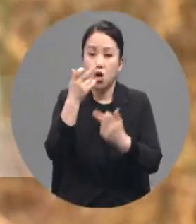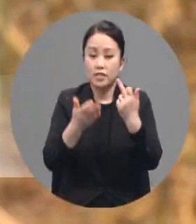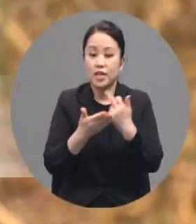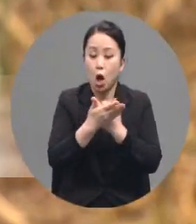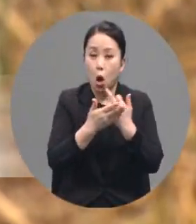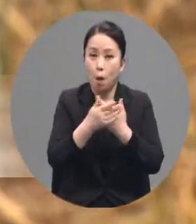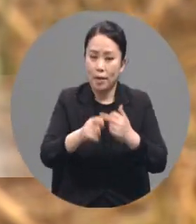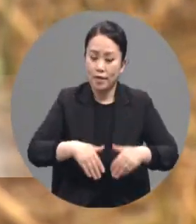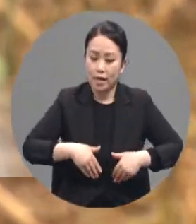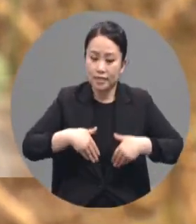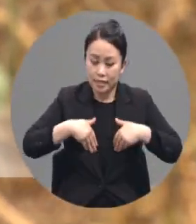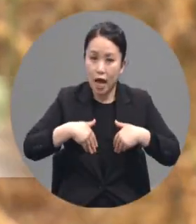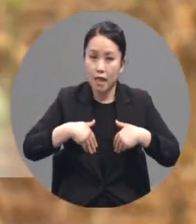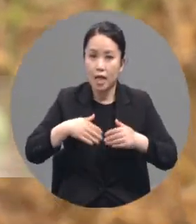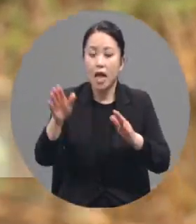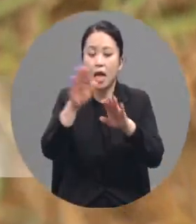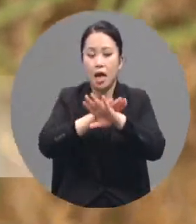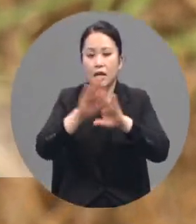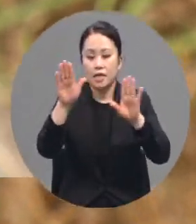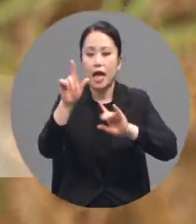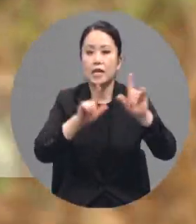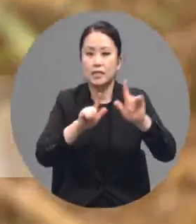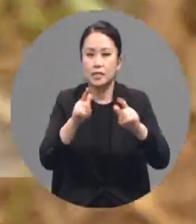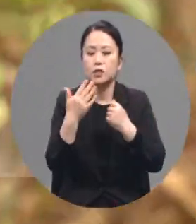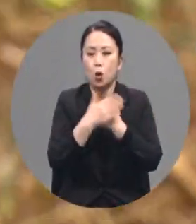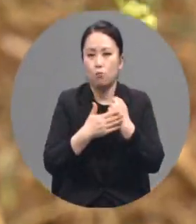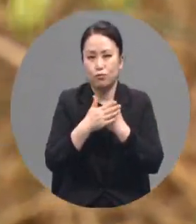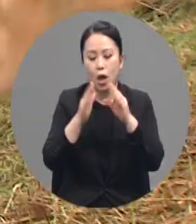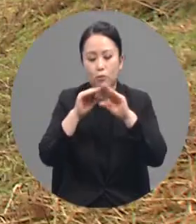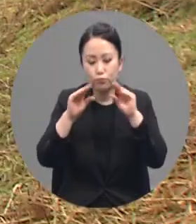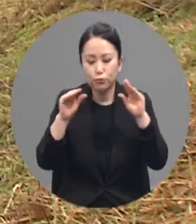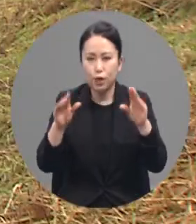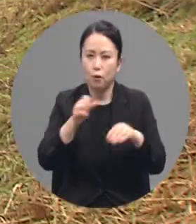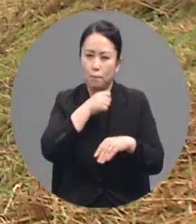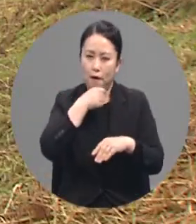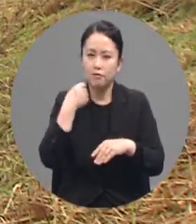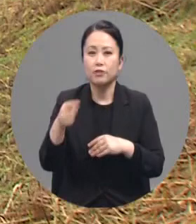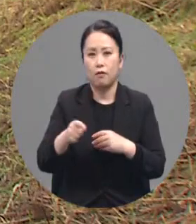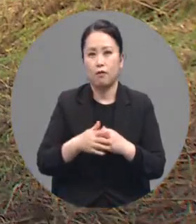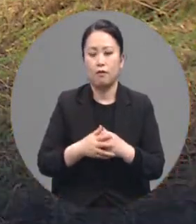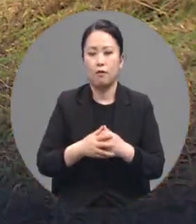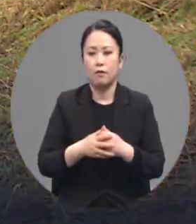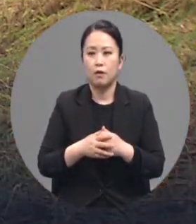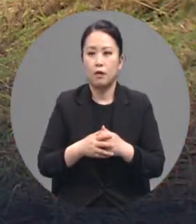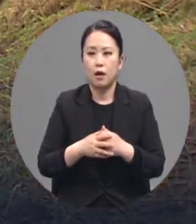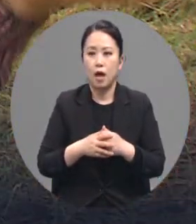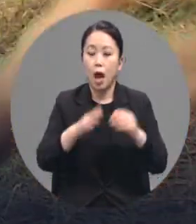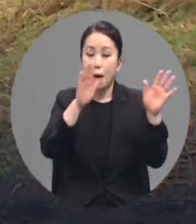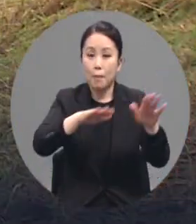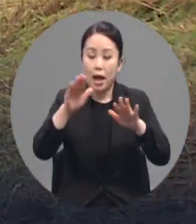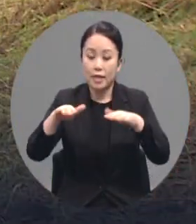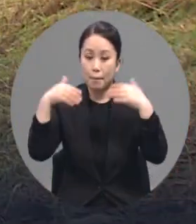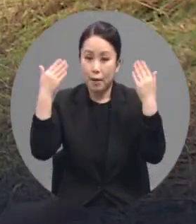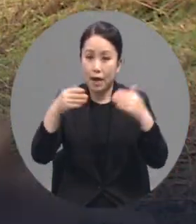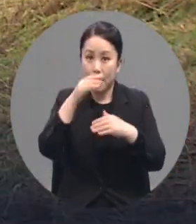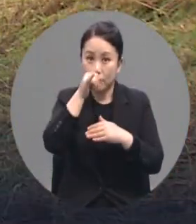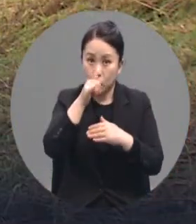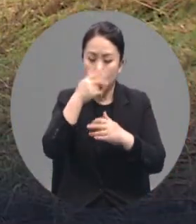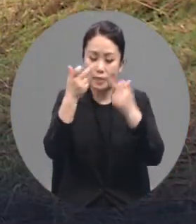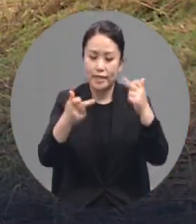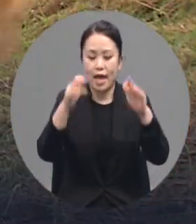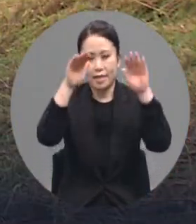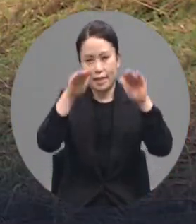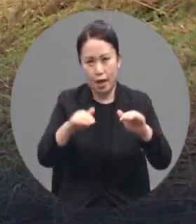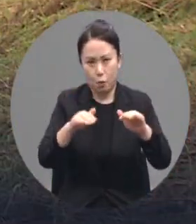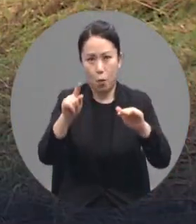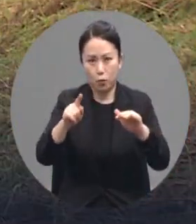해양성 기후 덕에 진한 향과 부드러운 식감이 일품입니다. 여기는 이제 해풍도 있고 산이 낮고